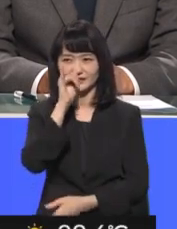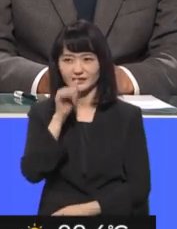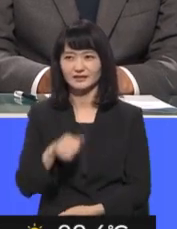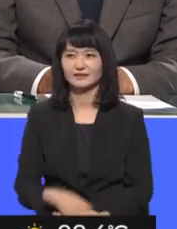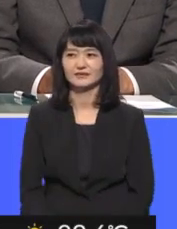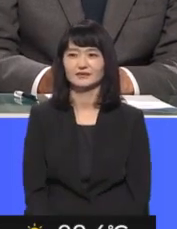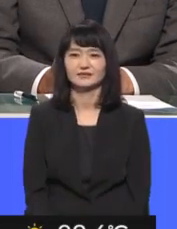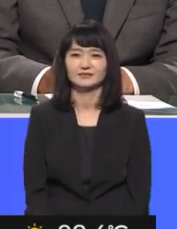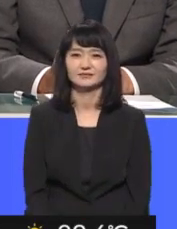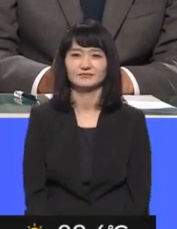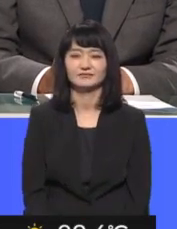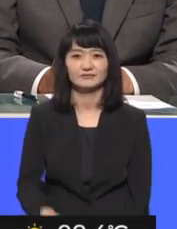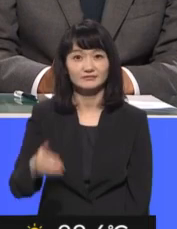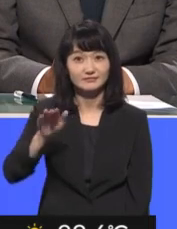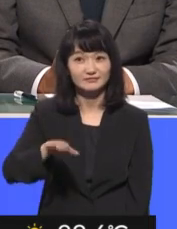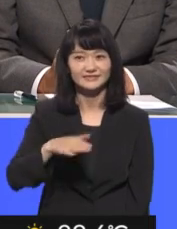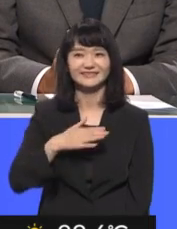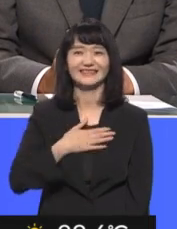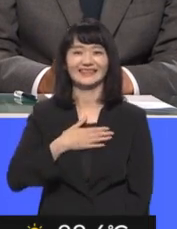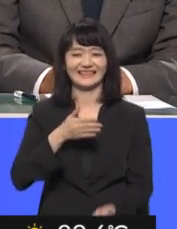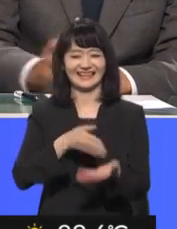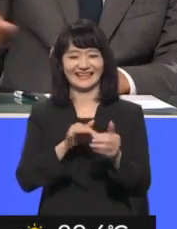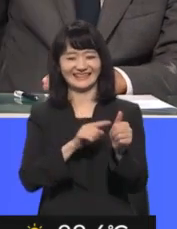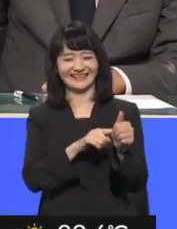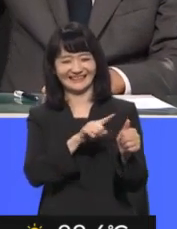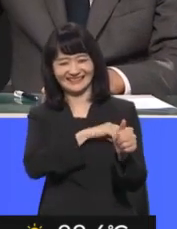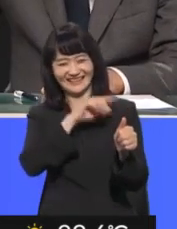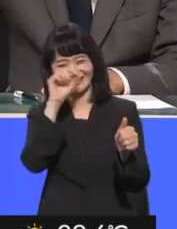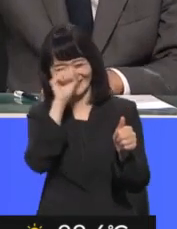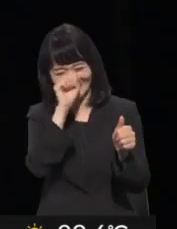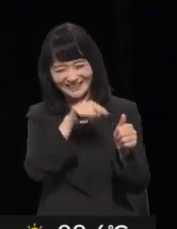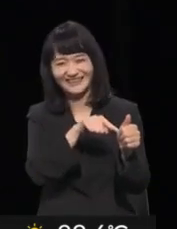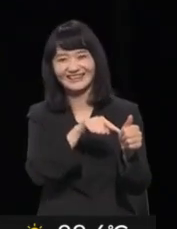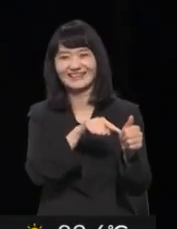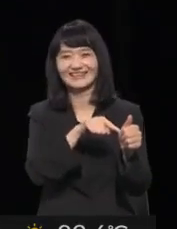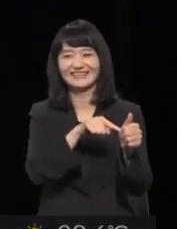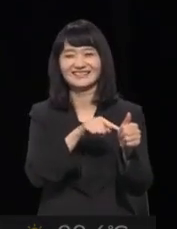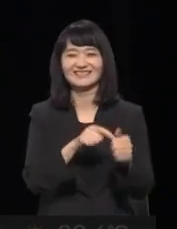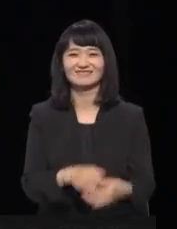중요한데. 그래요? 뭐 있습니까? 하지만 난 진행자가 제일 마음에 든다.